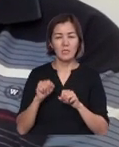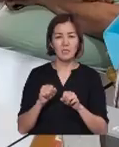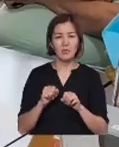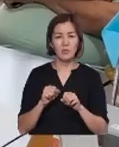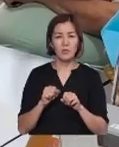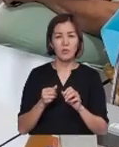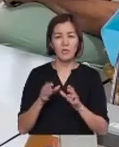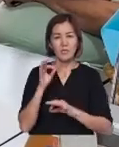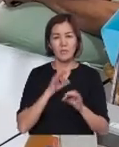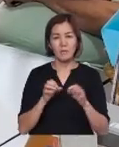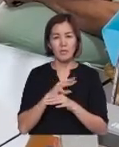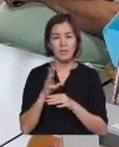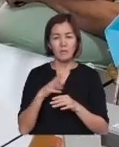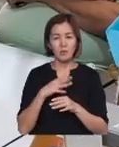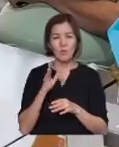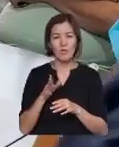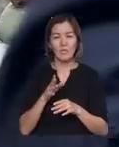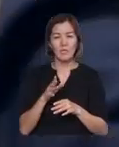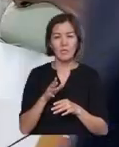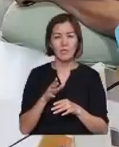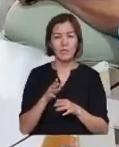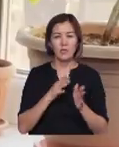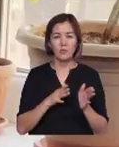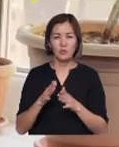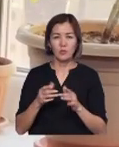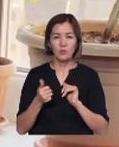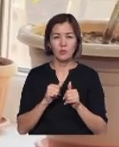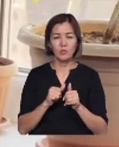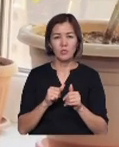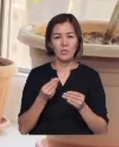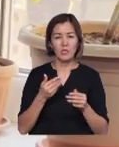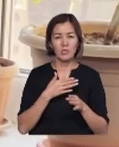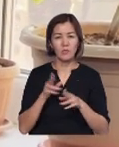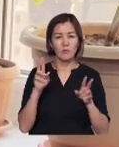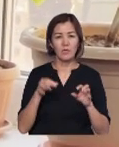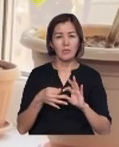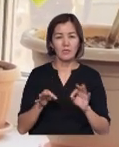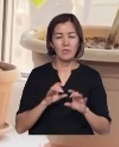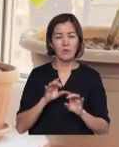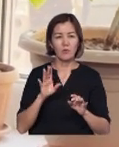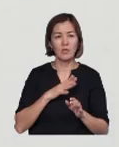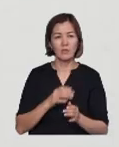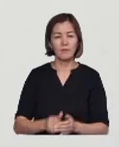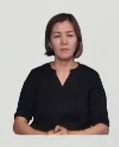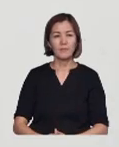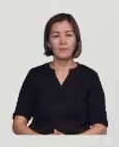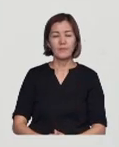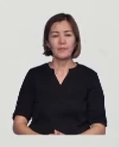мәртебесі туралы дәрі-дәрмекпен қамтылу, алдағы мәміс жүйесіндегі өзгерістер мен қаржыландыру тақырыптарына кеңінен